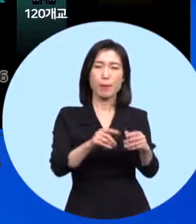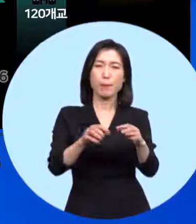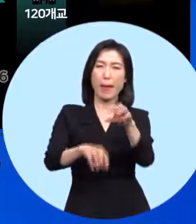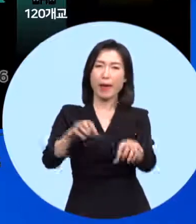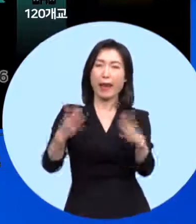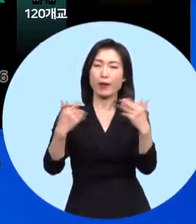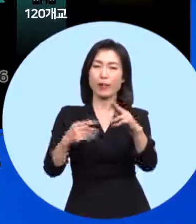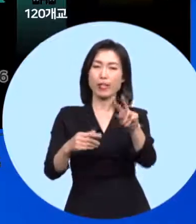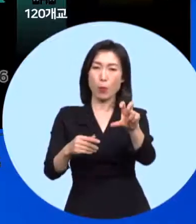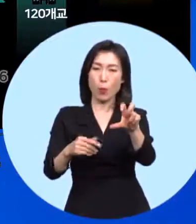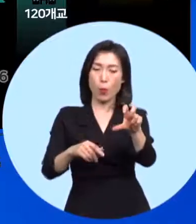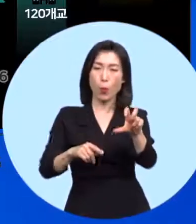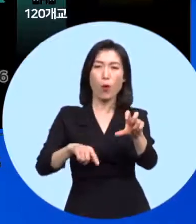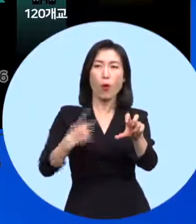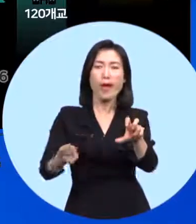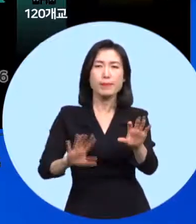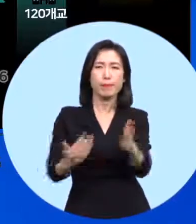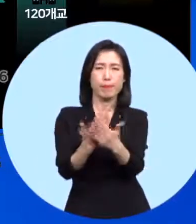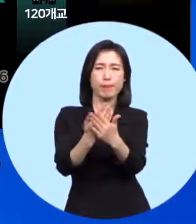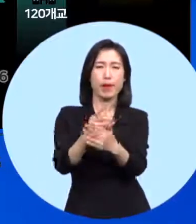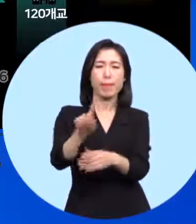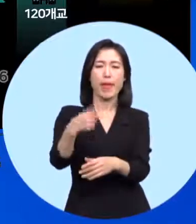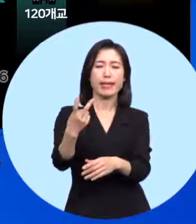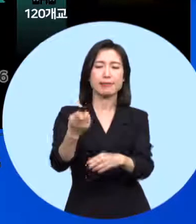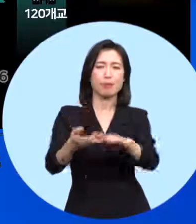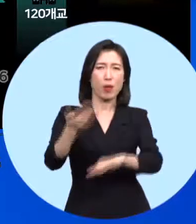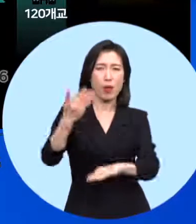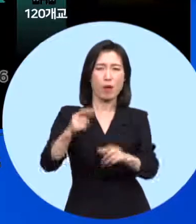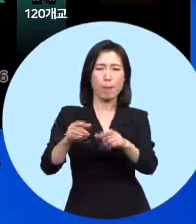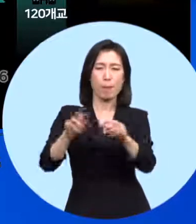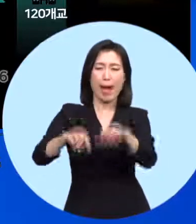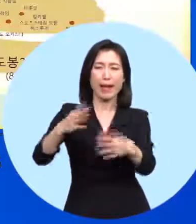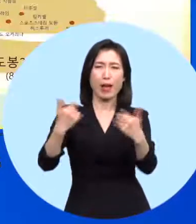지금은 120개가 넘는 마을 학교로 성장을 했습니다.